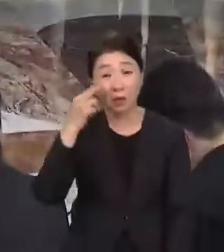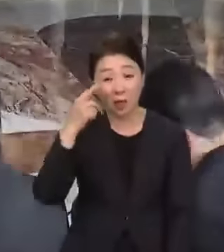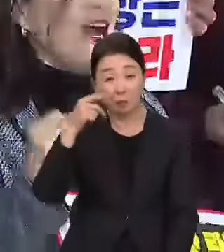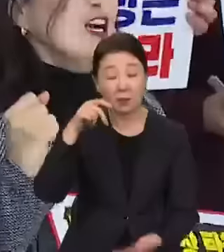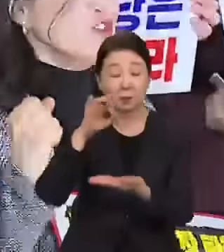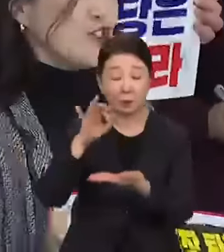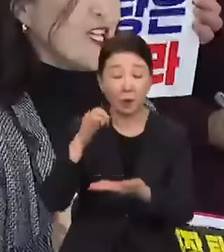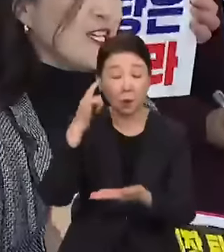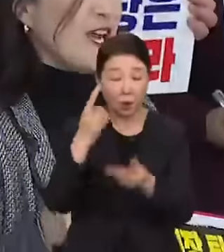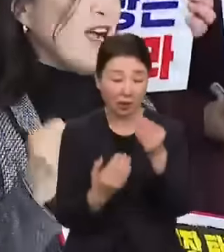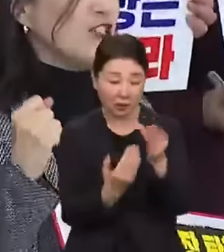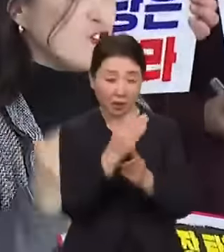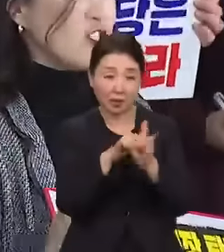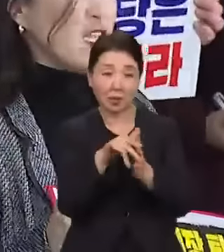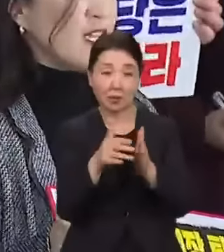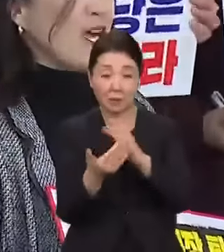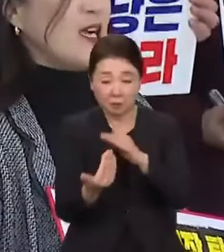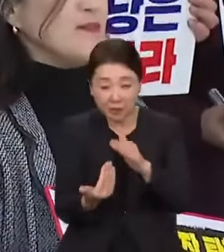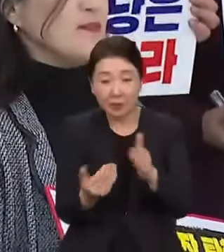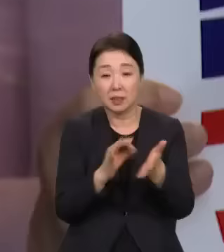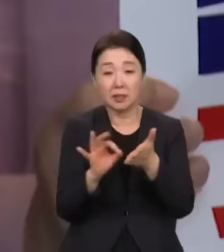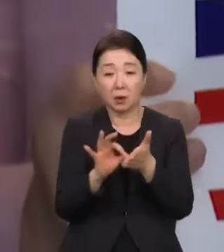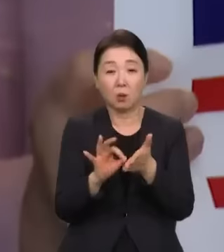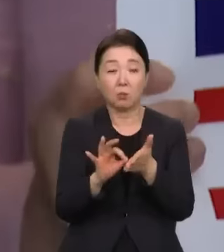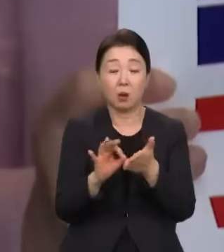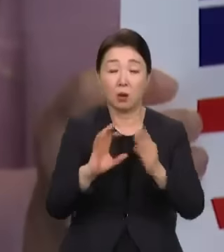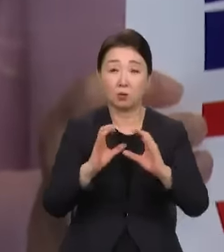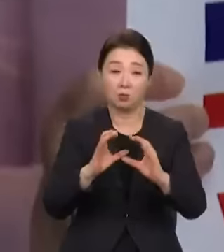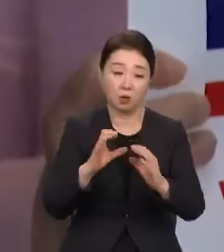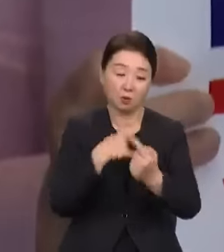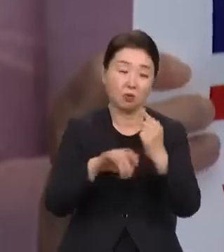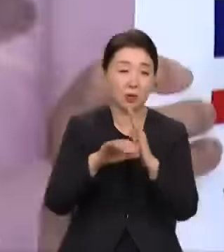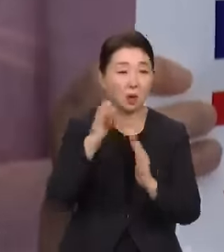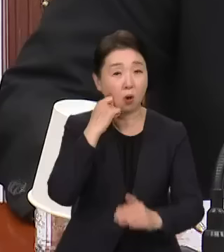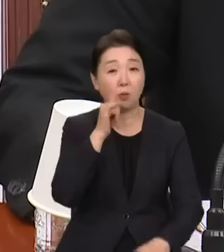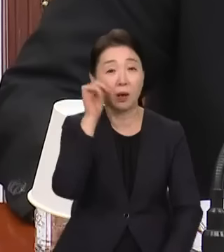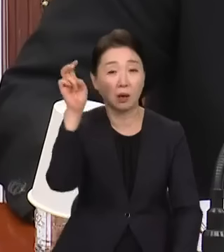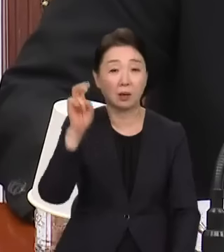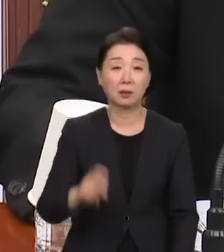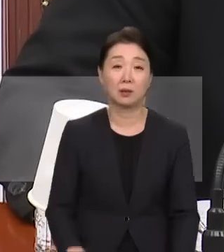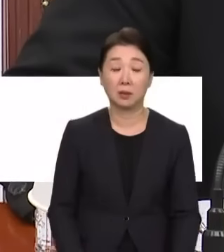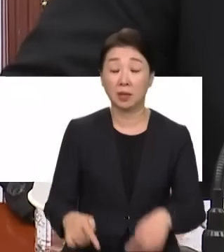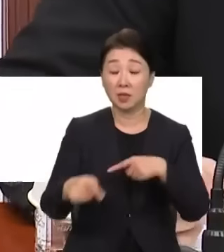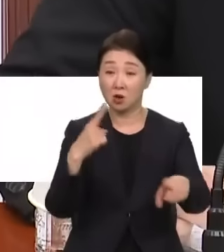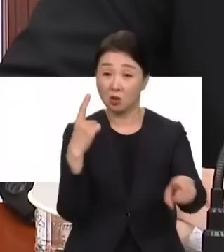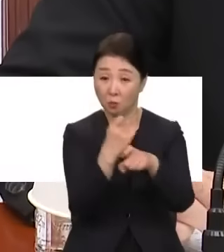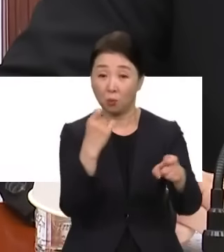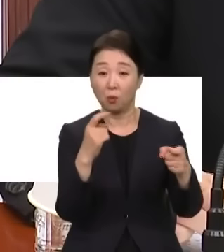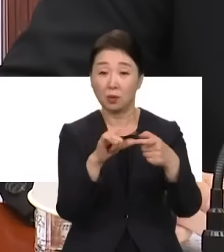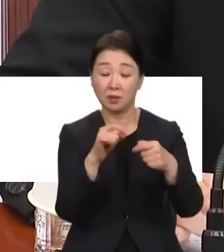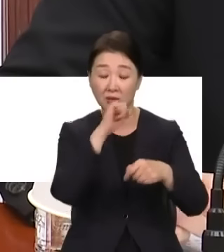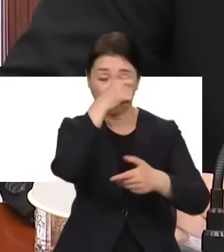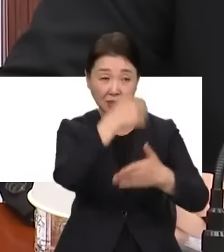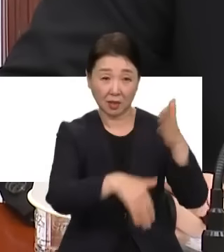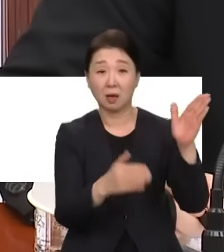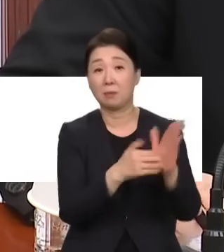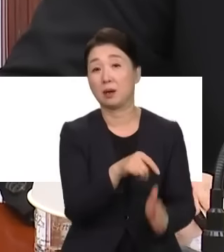재난재해의 대비용으로 사용해왔다며 국가 운영에 어려움이 생길 거라고 반발했습니다. 정치 보복성 예산